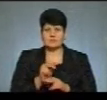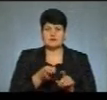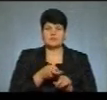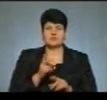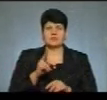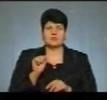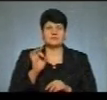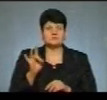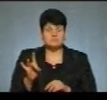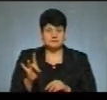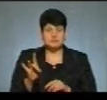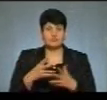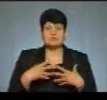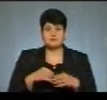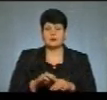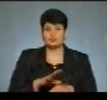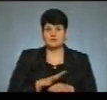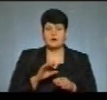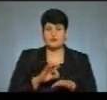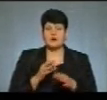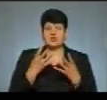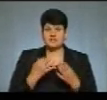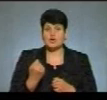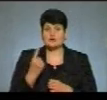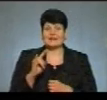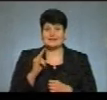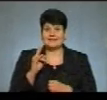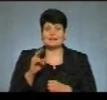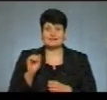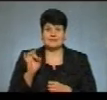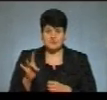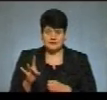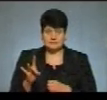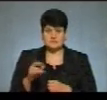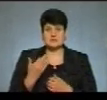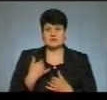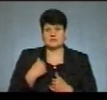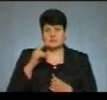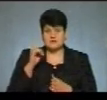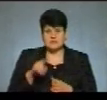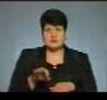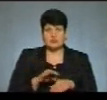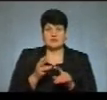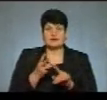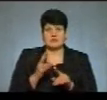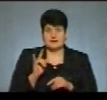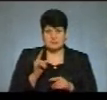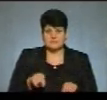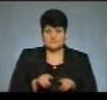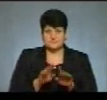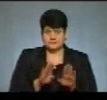корі. У сім'ї була хвора ще одна дитина на кір. І, наскільки мені відомо, ніби й захворіла третя